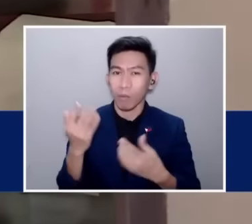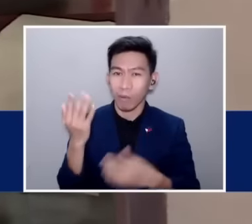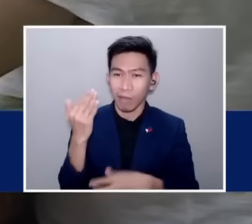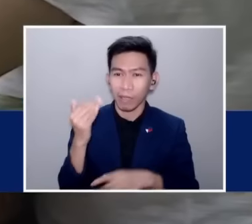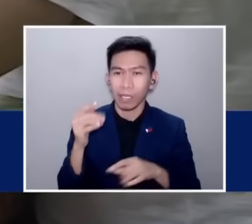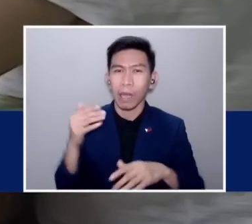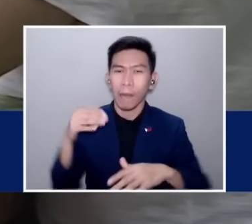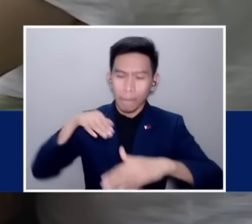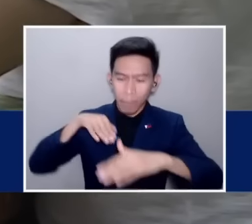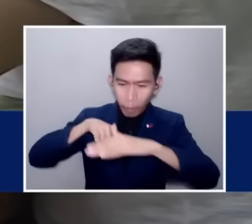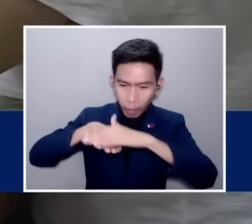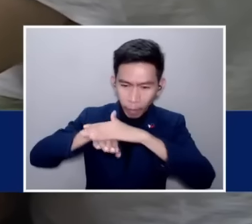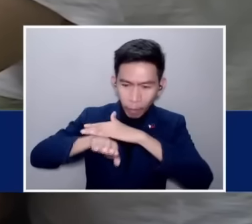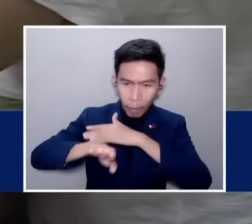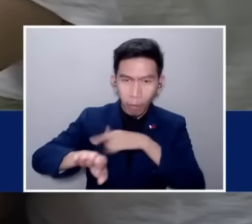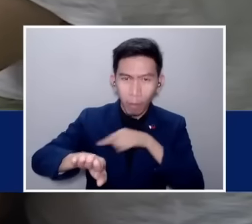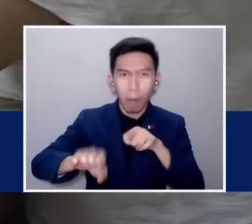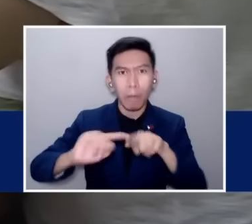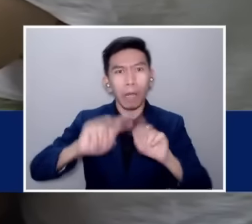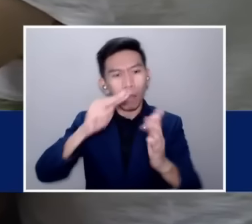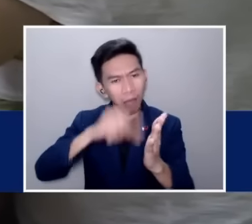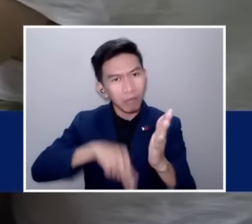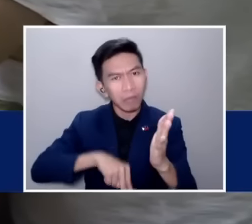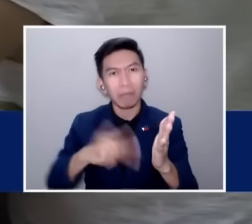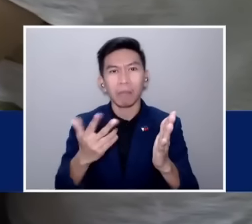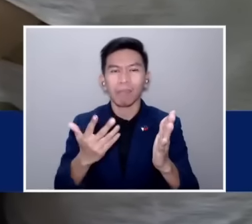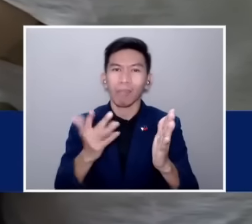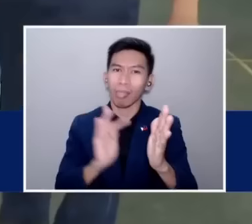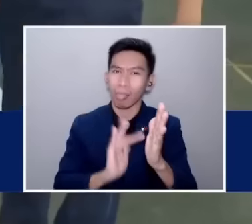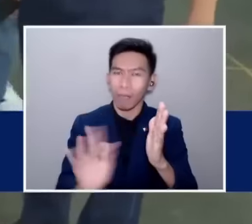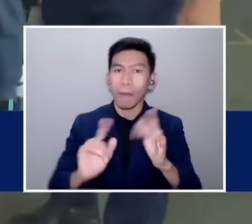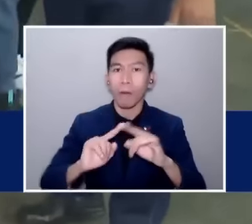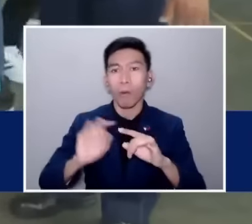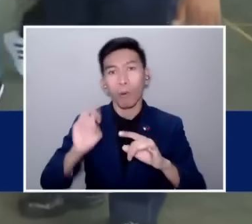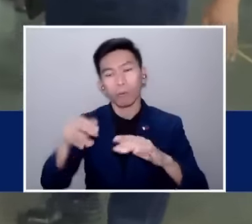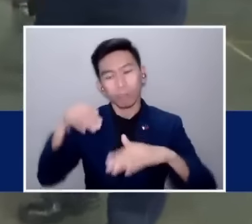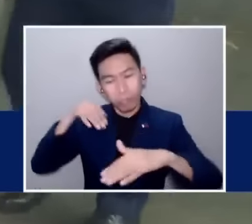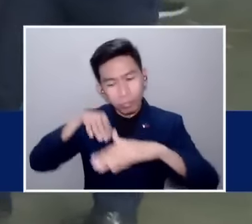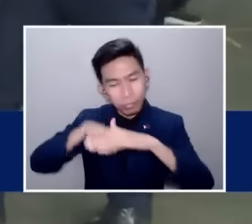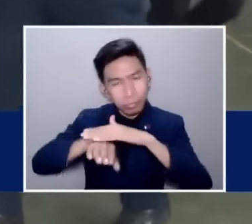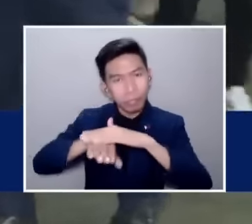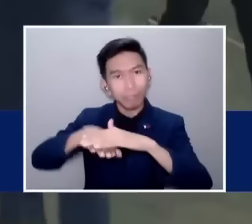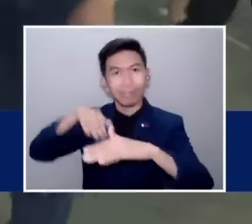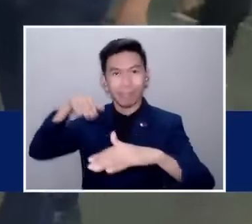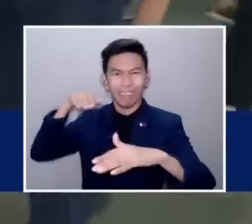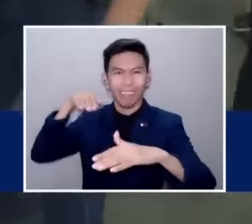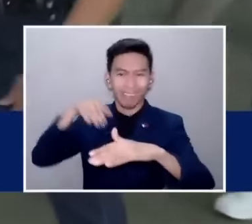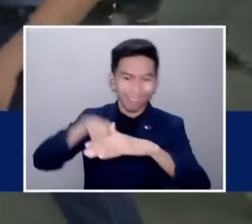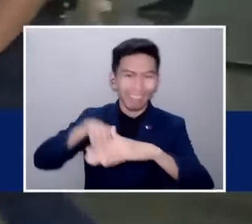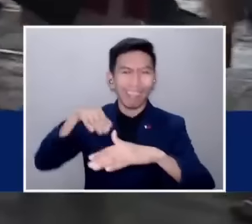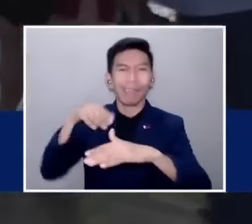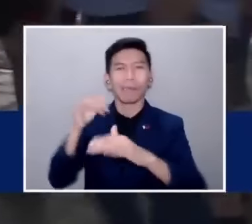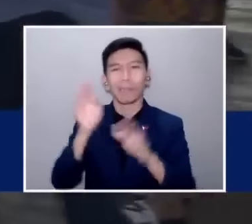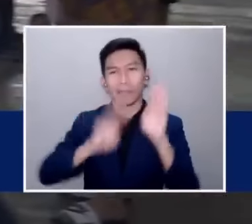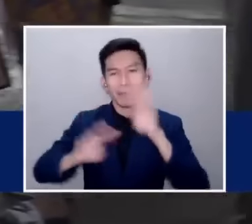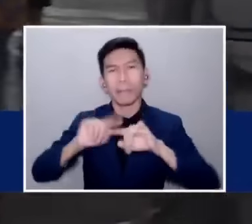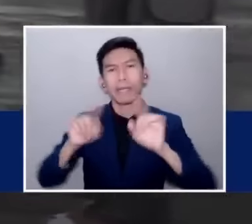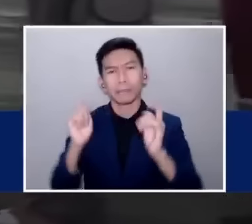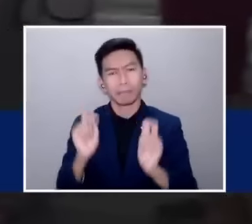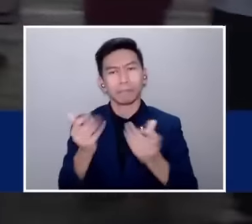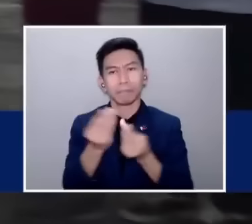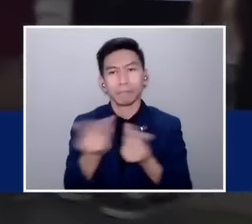may niluluwa. Pero gaya sa Xavier School, ito naman ay naresolbahan din. Kanina ilang personalidad ang nakitang bumoto dito sa